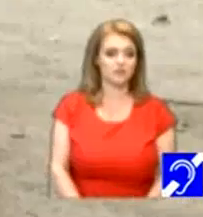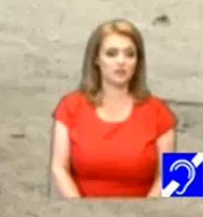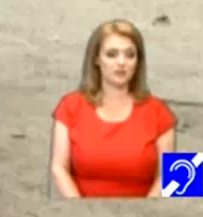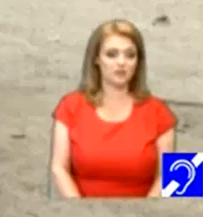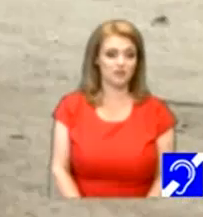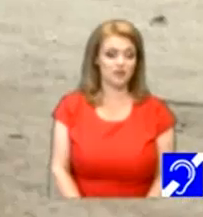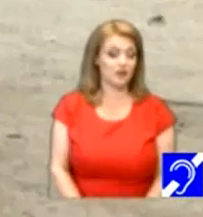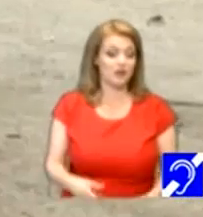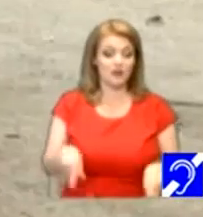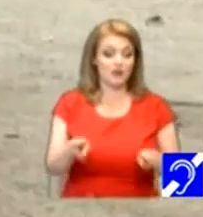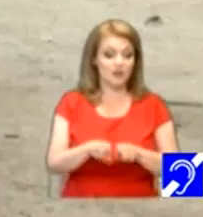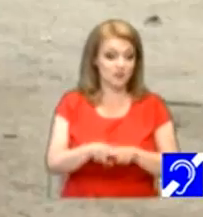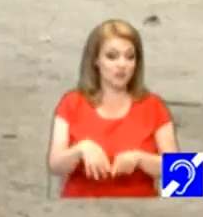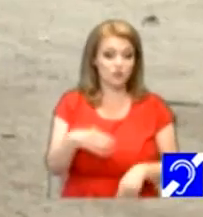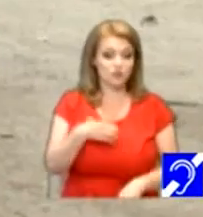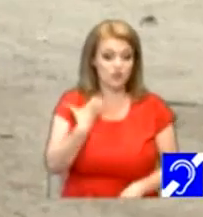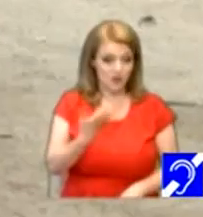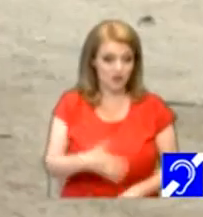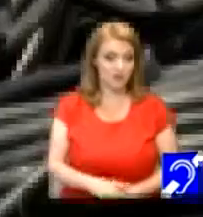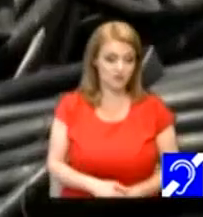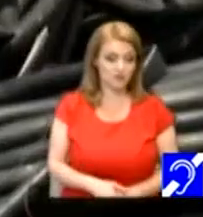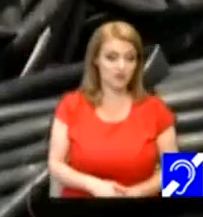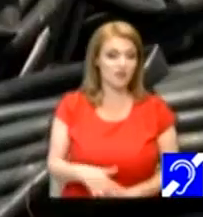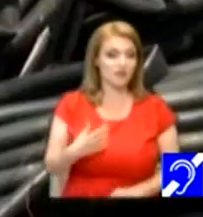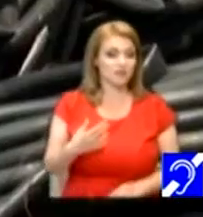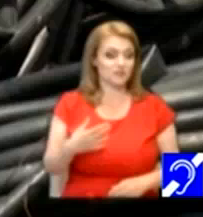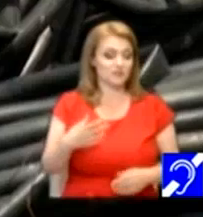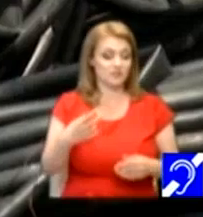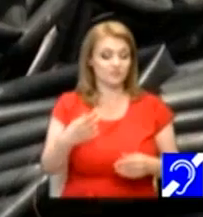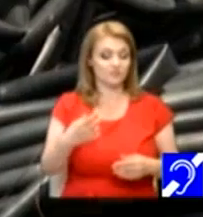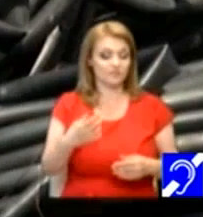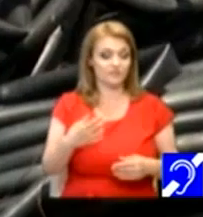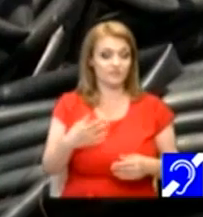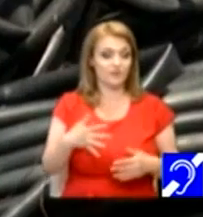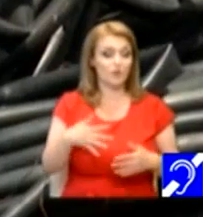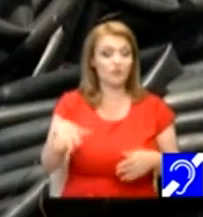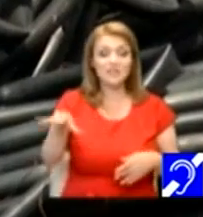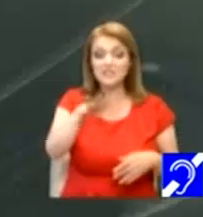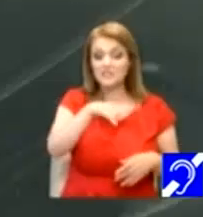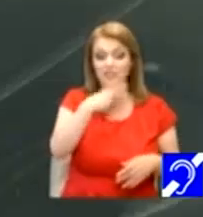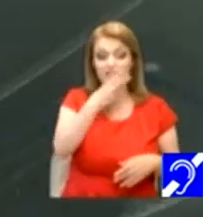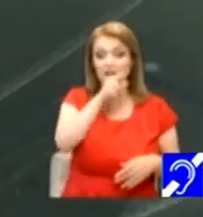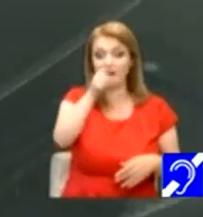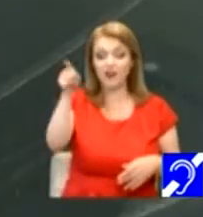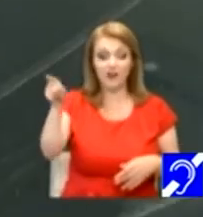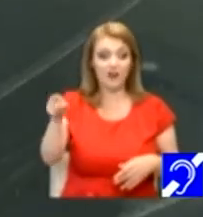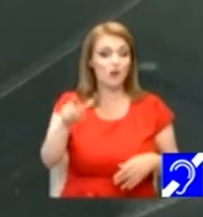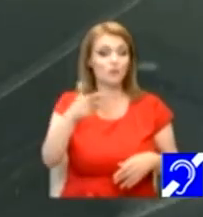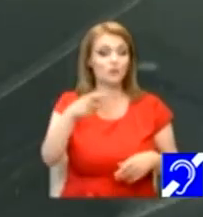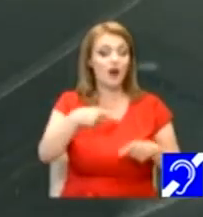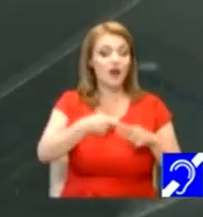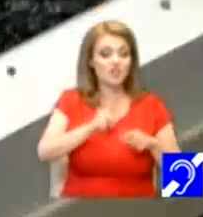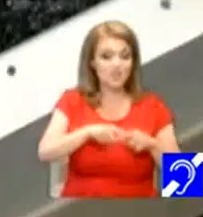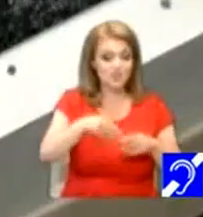Un rău necesar, astfel au motivat unii utilizarea pe scară largă a plasticului. Este peste tot, pentru că e ieftin și durabil. Problema